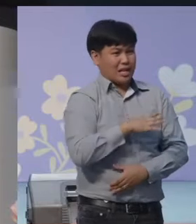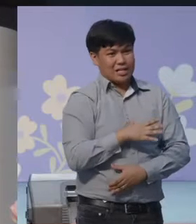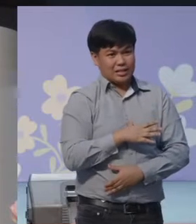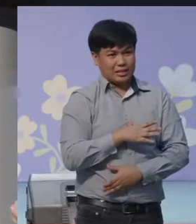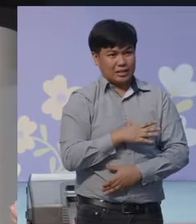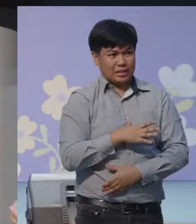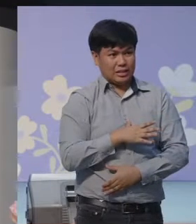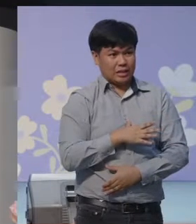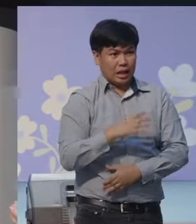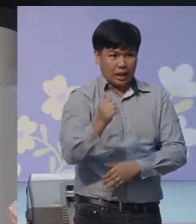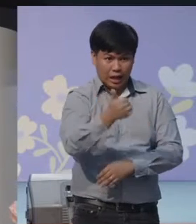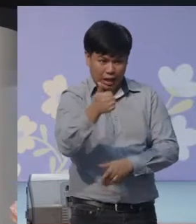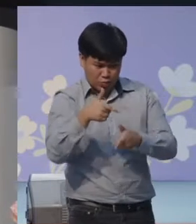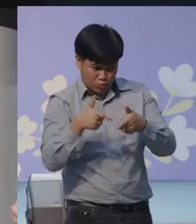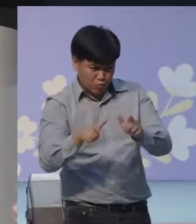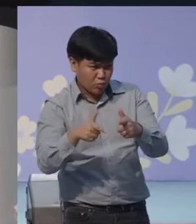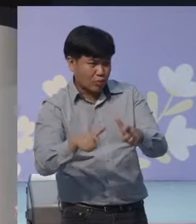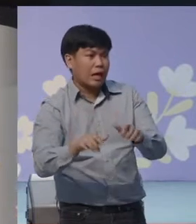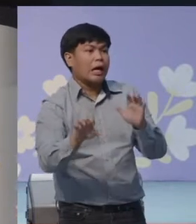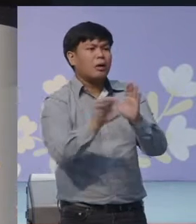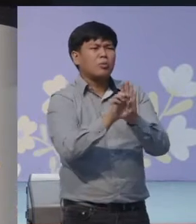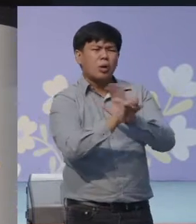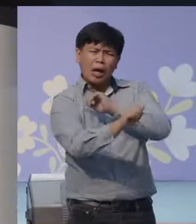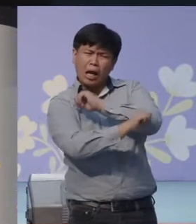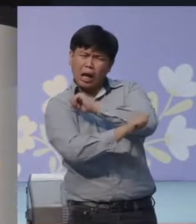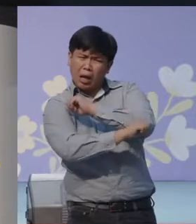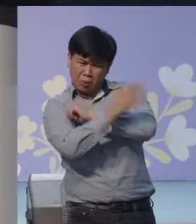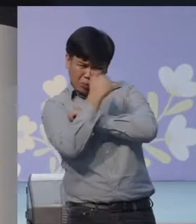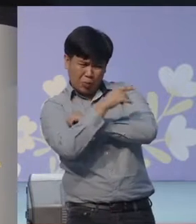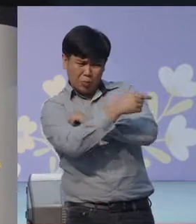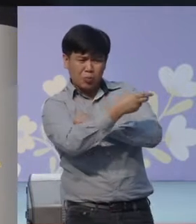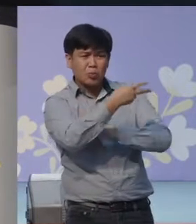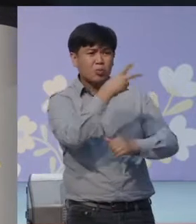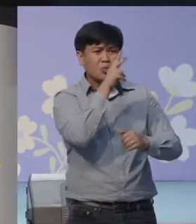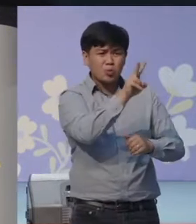mga pinahintulutan. Si Abraham, yun